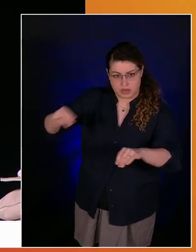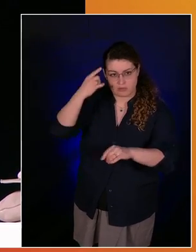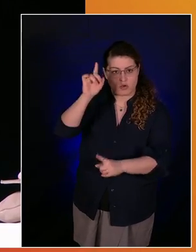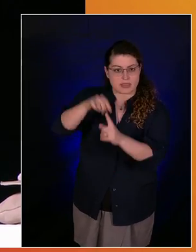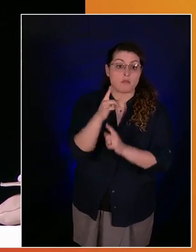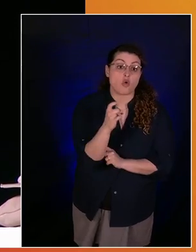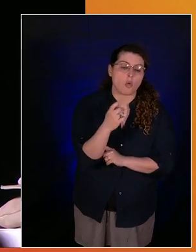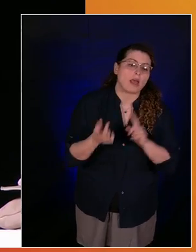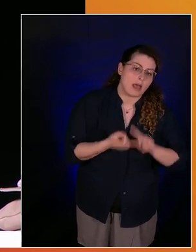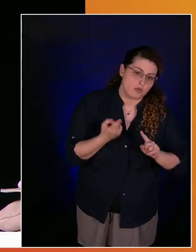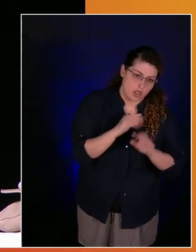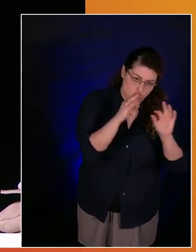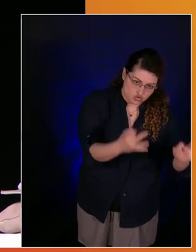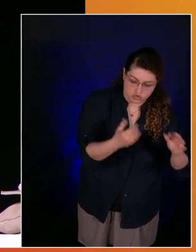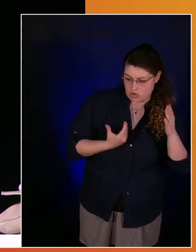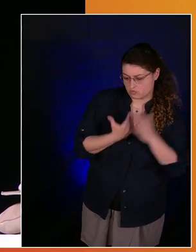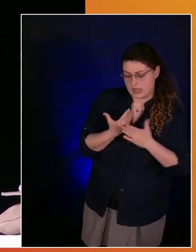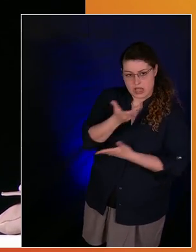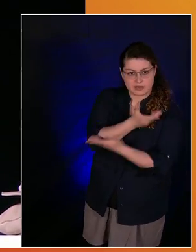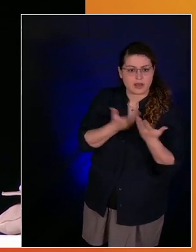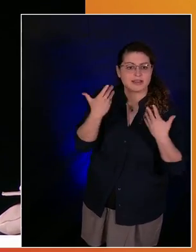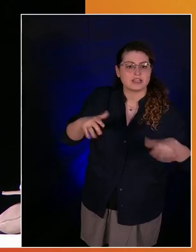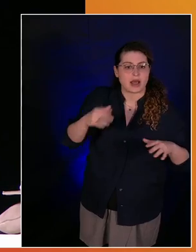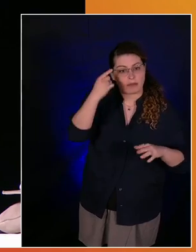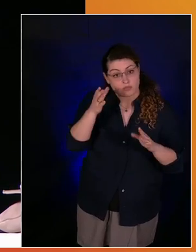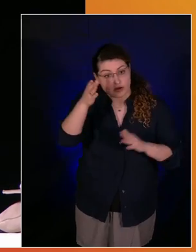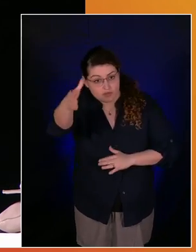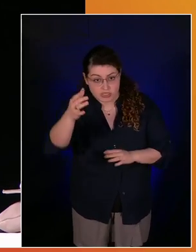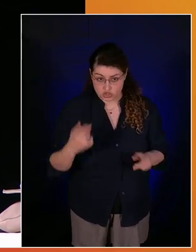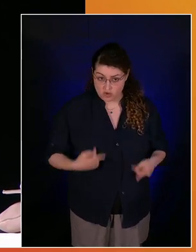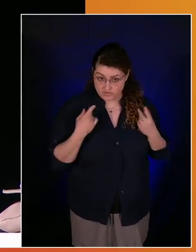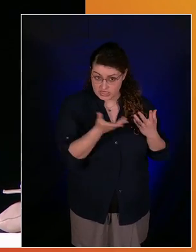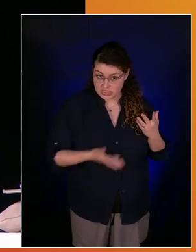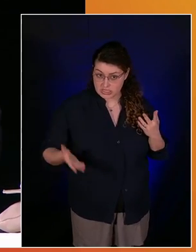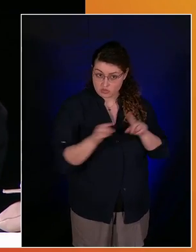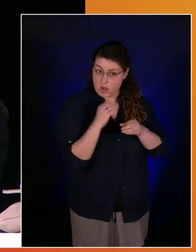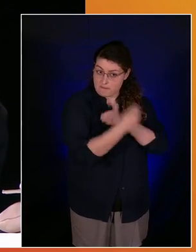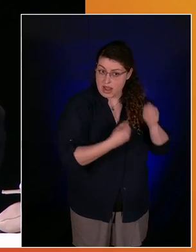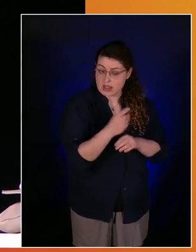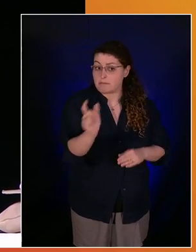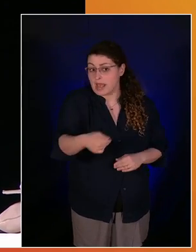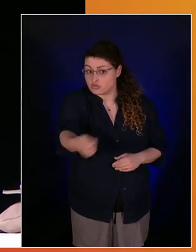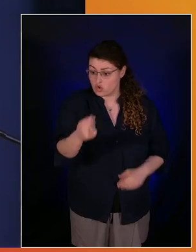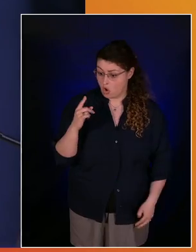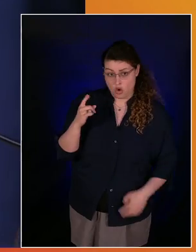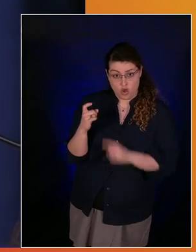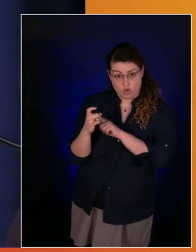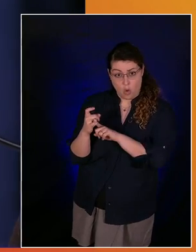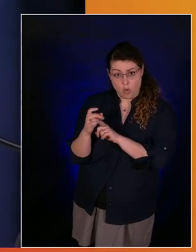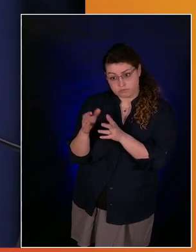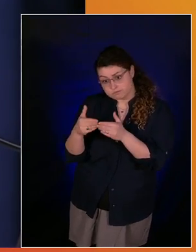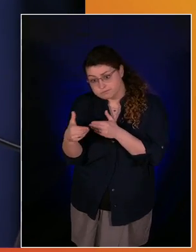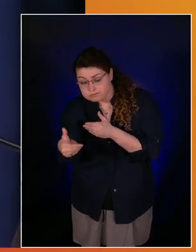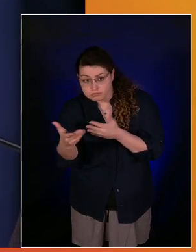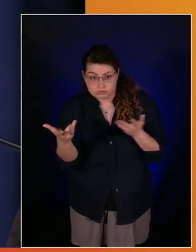précieux ça a été évoqué ce matin dans le cadre de l'avenir de notre vie et de notre planète évidemment l'eau qui demain sera un